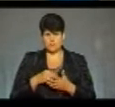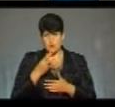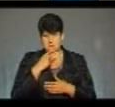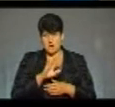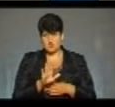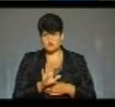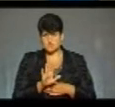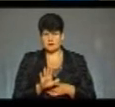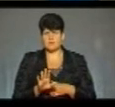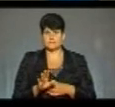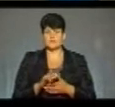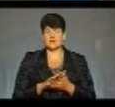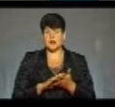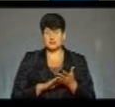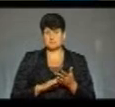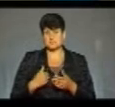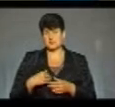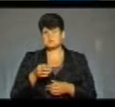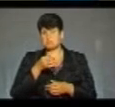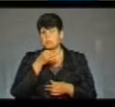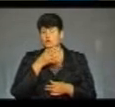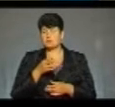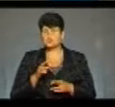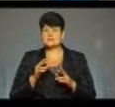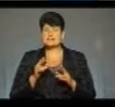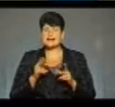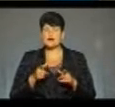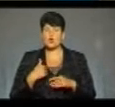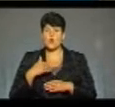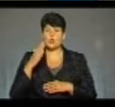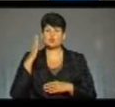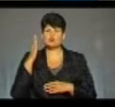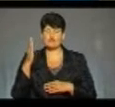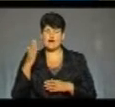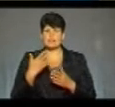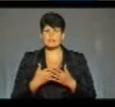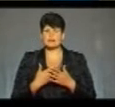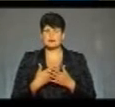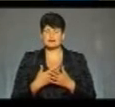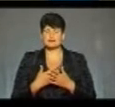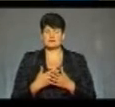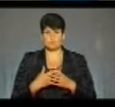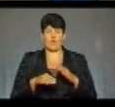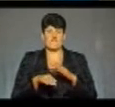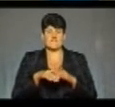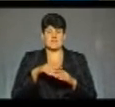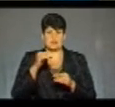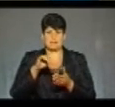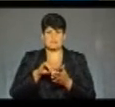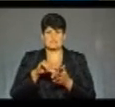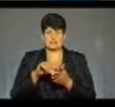бачення. Далі мені сподобалося, як голосували, наприклад, бо все-таки вибирають